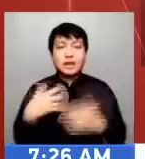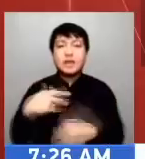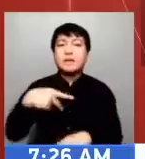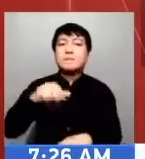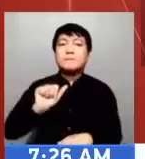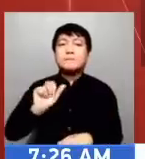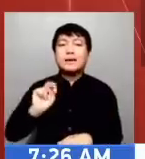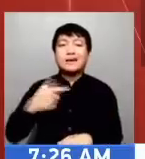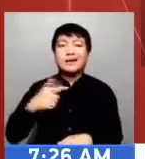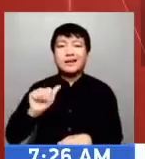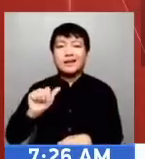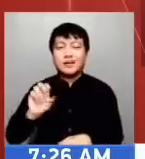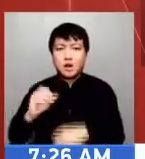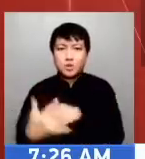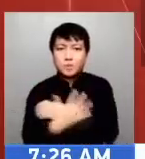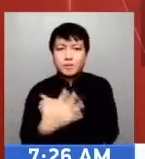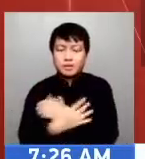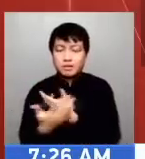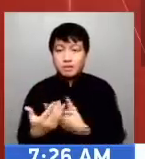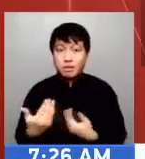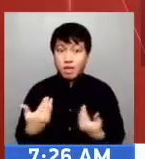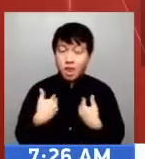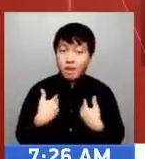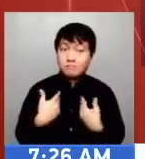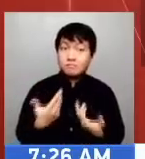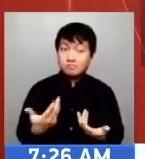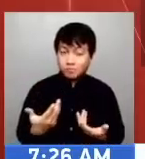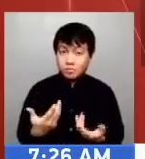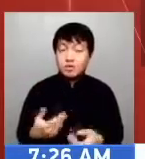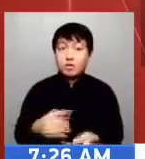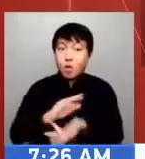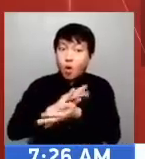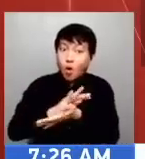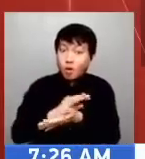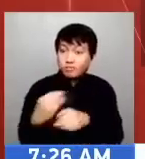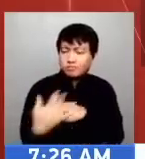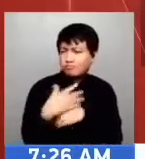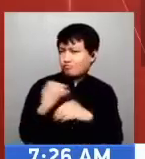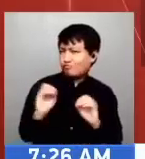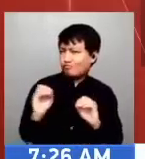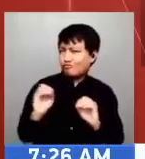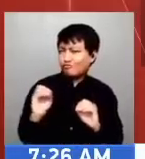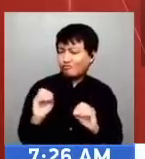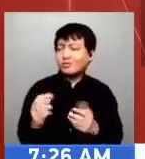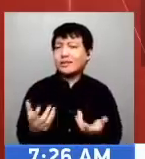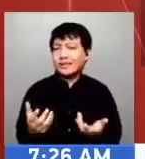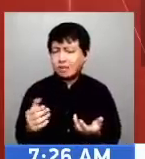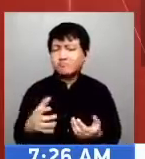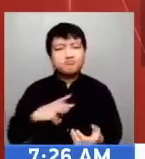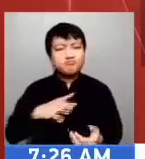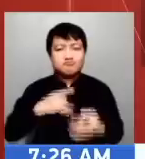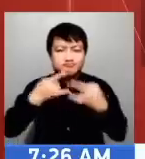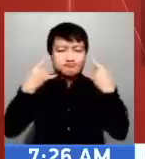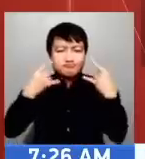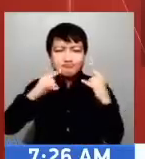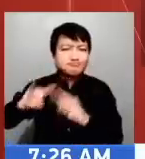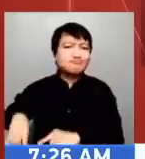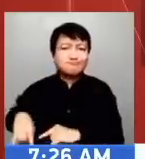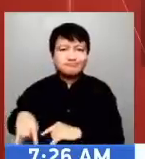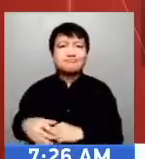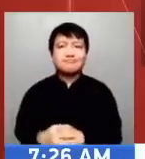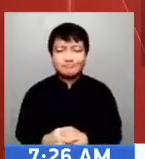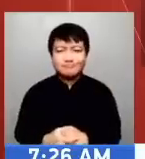napabalitang nagka-COVID. Kaya pabor siya na tanggalin na ang vaccination card at pagsusuot ng face mask. Pabor din si Bloom